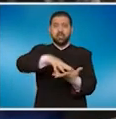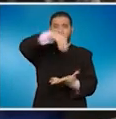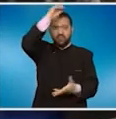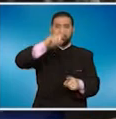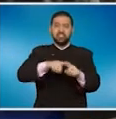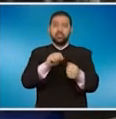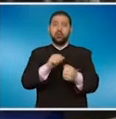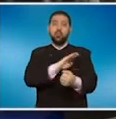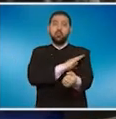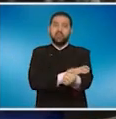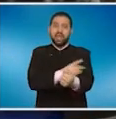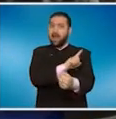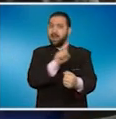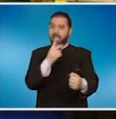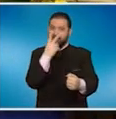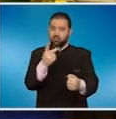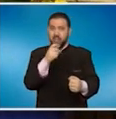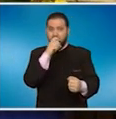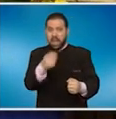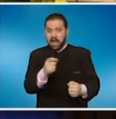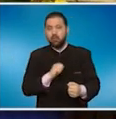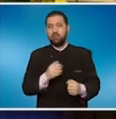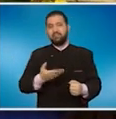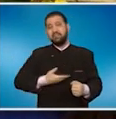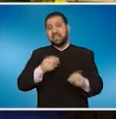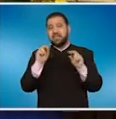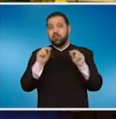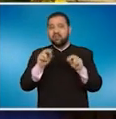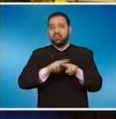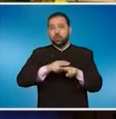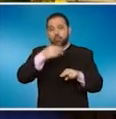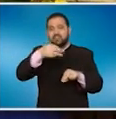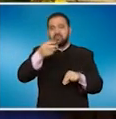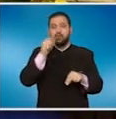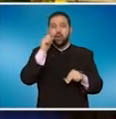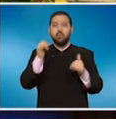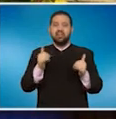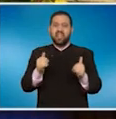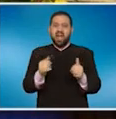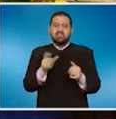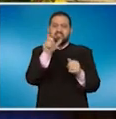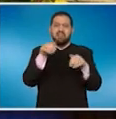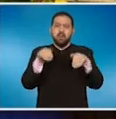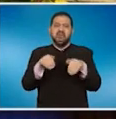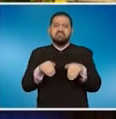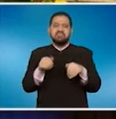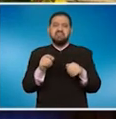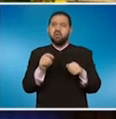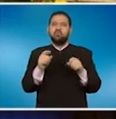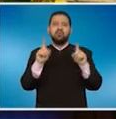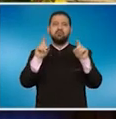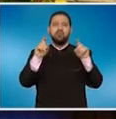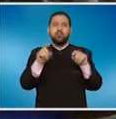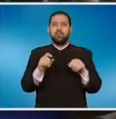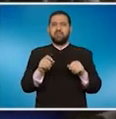cu puterile cele nevăzute ale răului. Părinte profesor, cum să explicăm omului de azi existența unor spirite rele care se află în